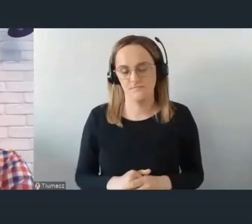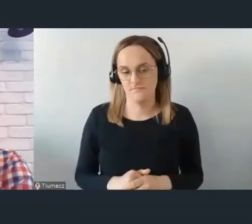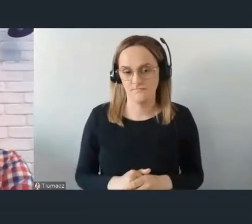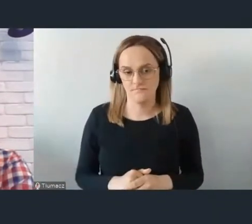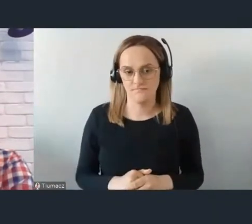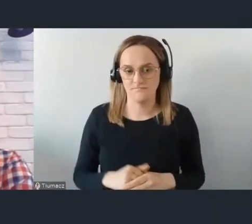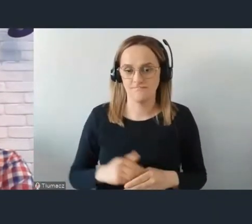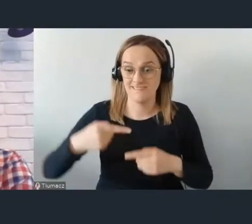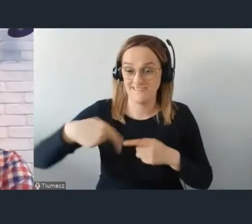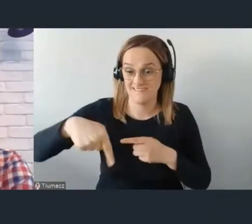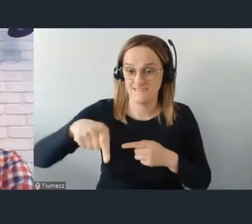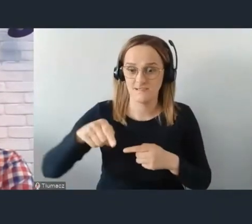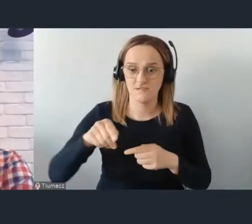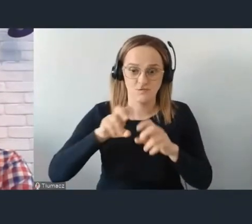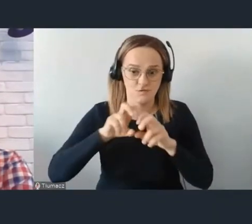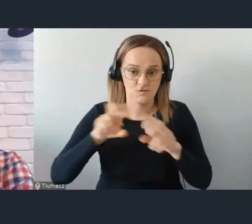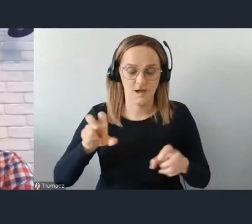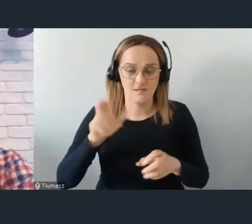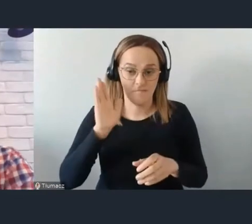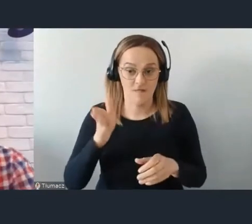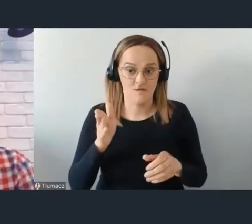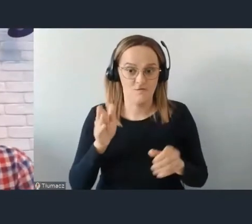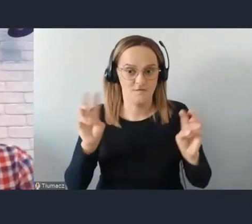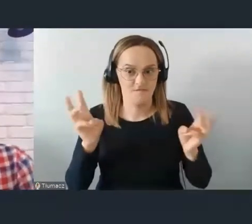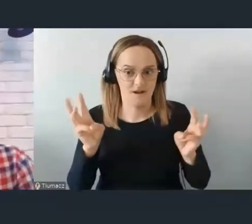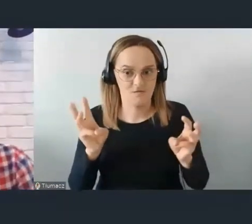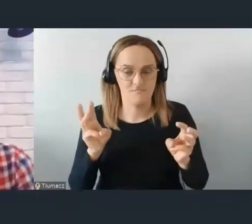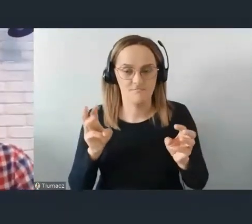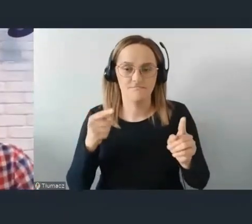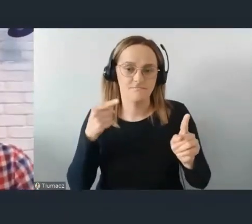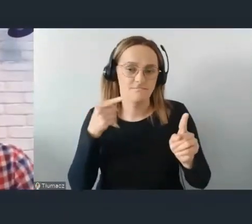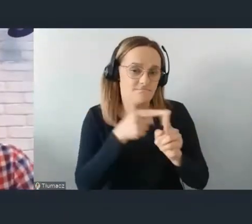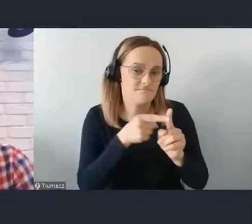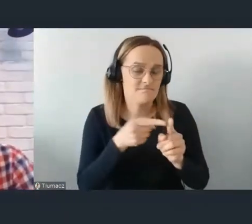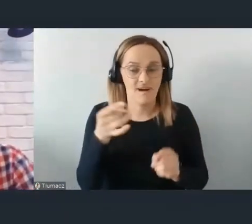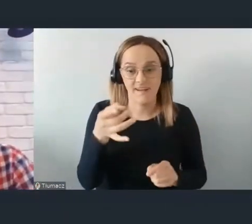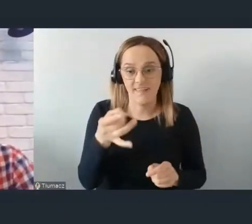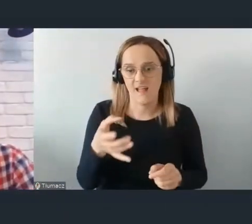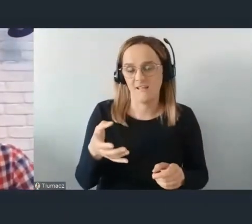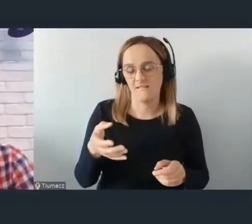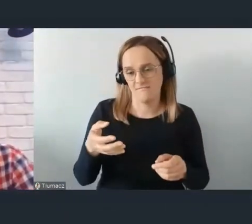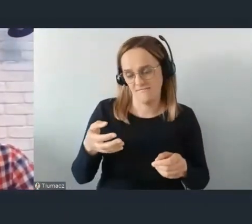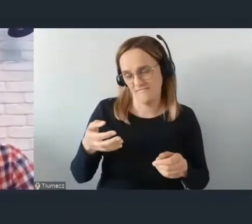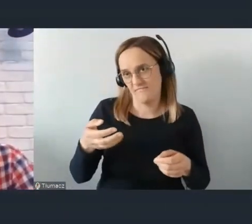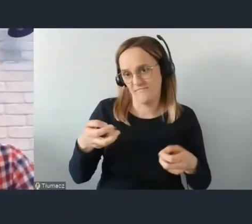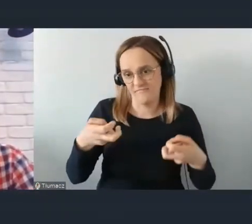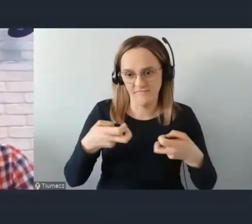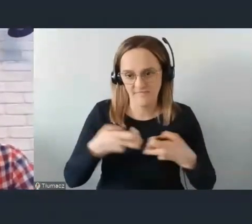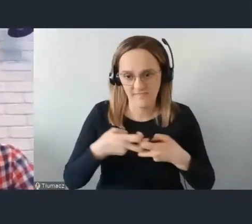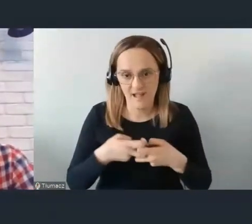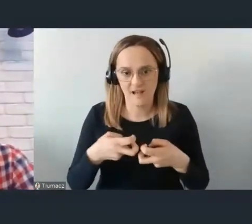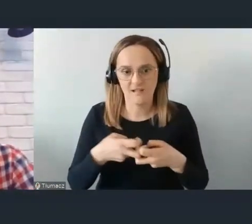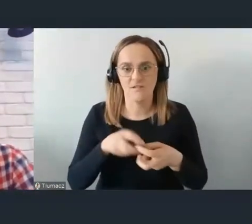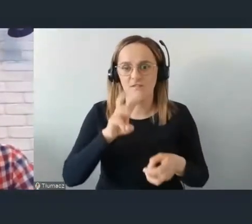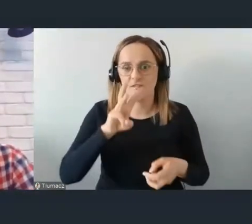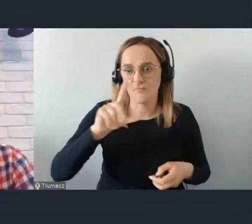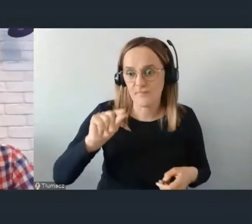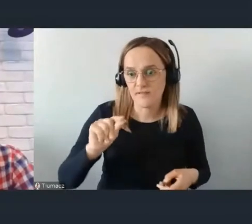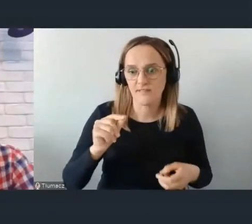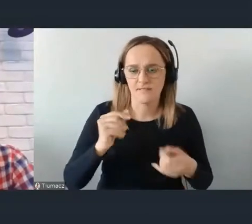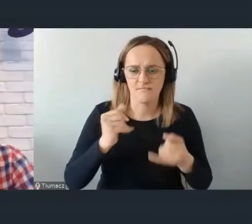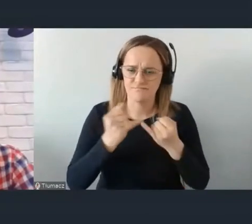W najbliższym czasie odbędą się warsztaty dotyczące gier wideo, fake newsów, Wikipedii, ale też wiele, wiele innych.